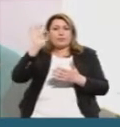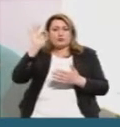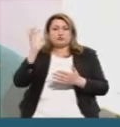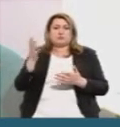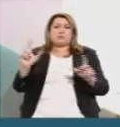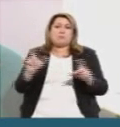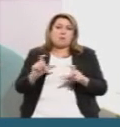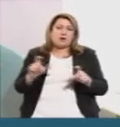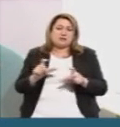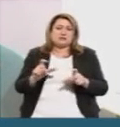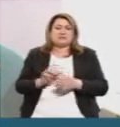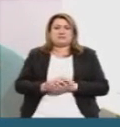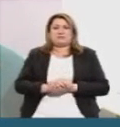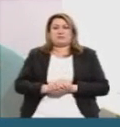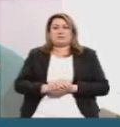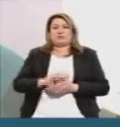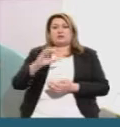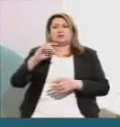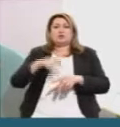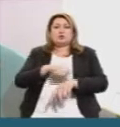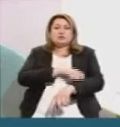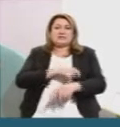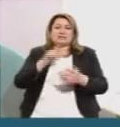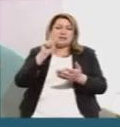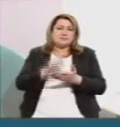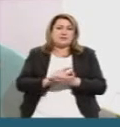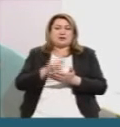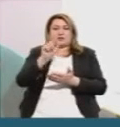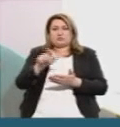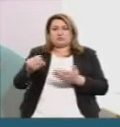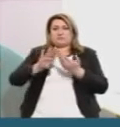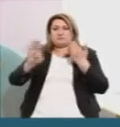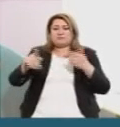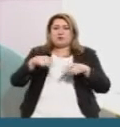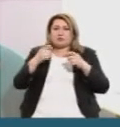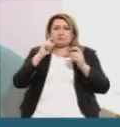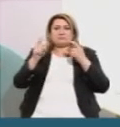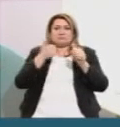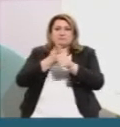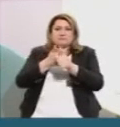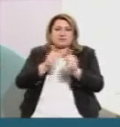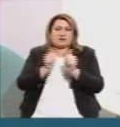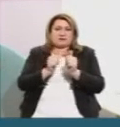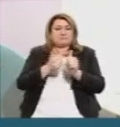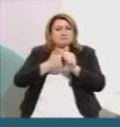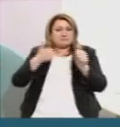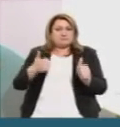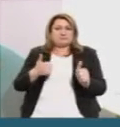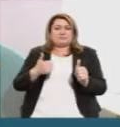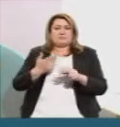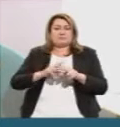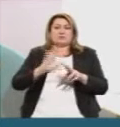в магазинах социальная дистанция зачастую нарушается. Это также создает рисковое